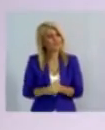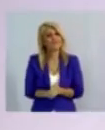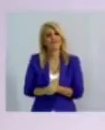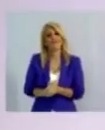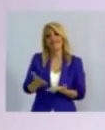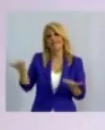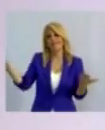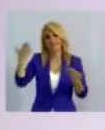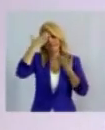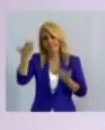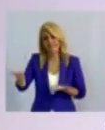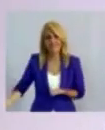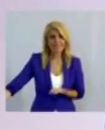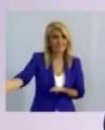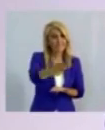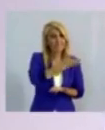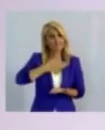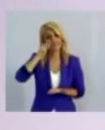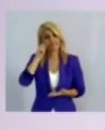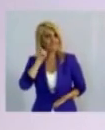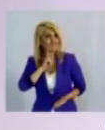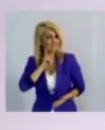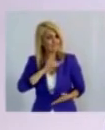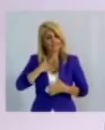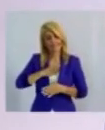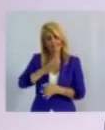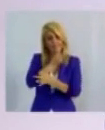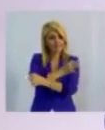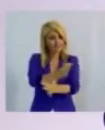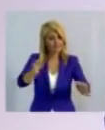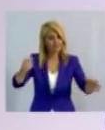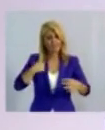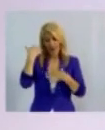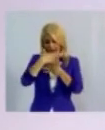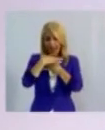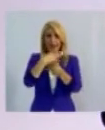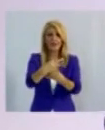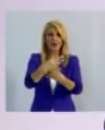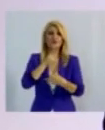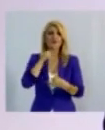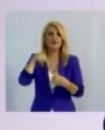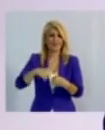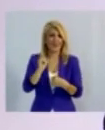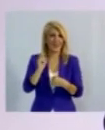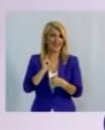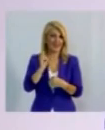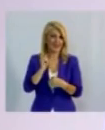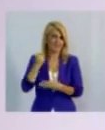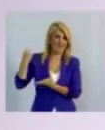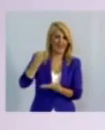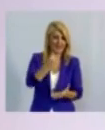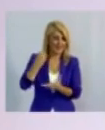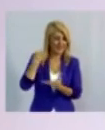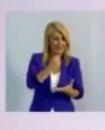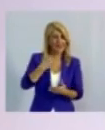Προσκεκλημένοι, κυρίες και κύριοι, θέλω να πω ότι εκπροσωπώντας το ΙΚΙ είμαι πολύ χαρούμενος που συμμετέχουμε σε αυτόν τον εορτασμό